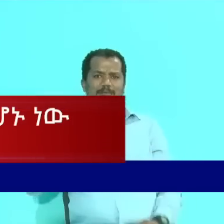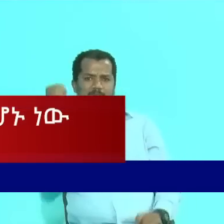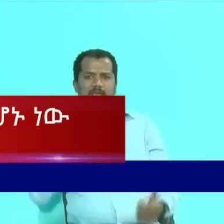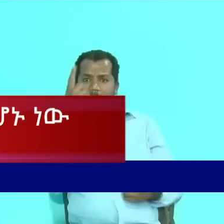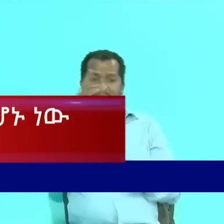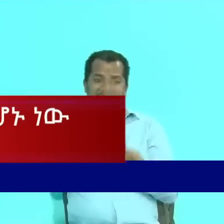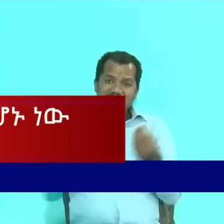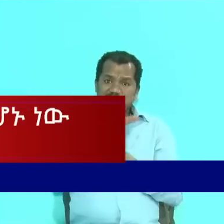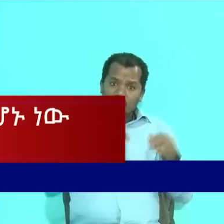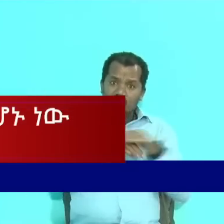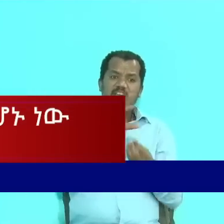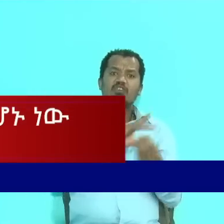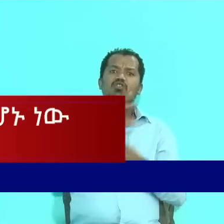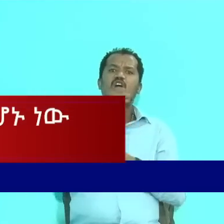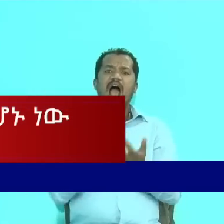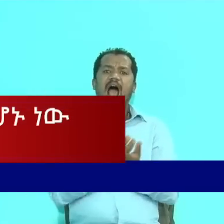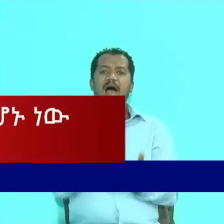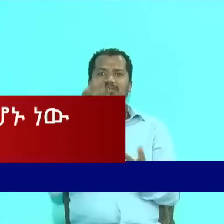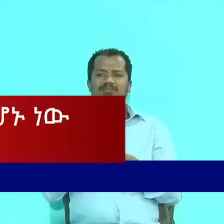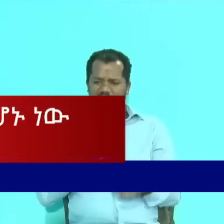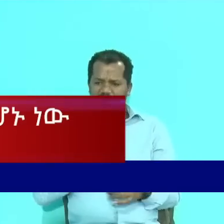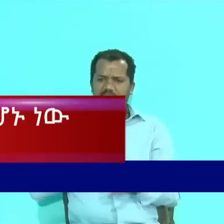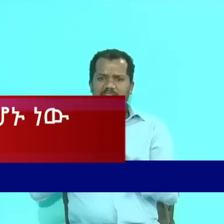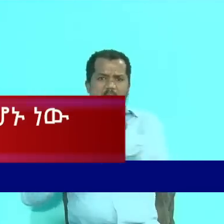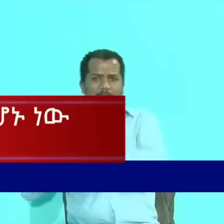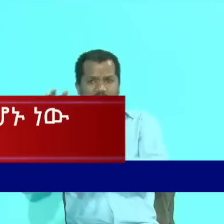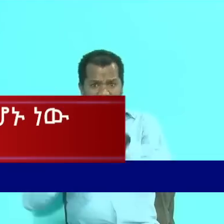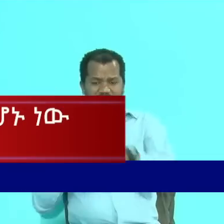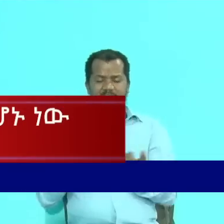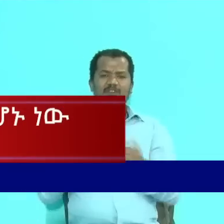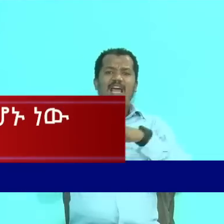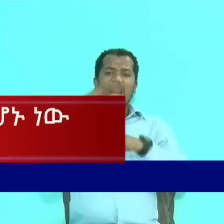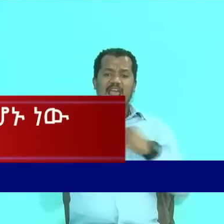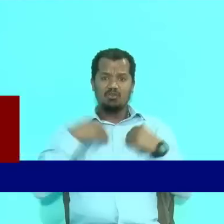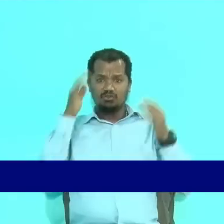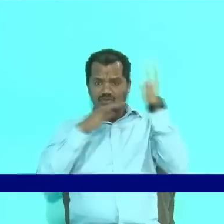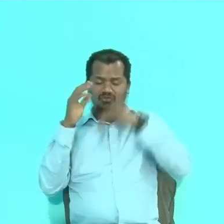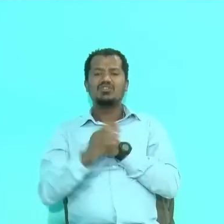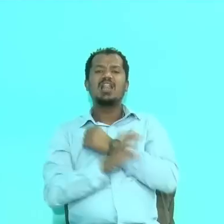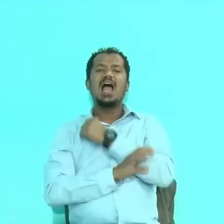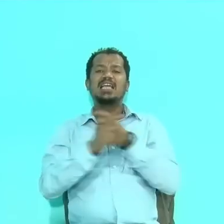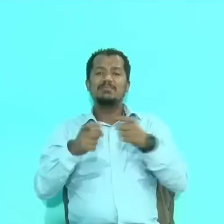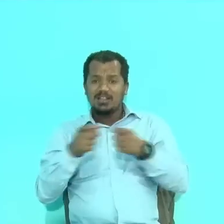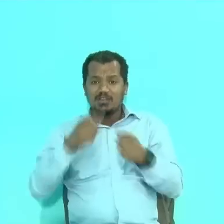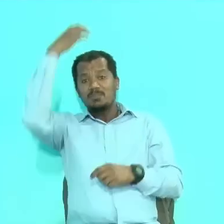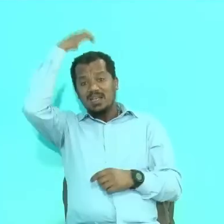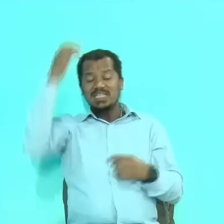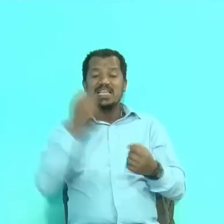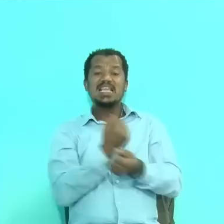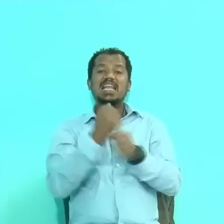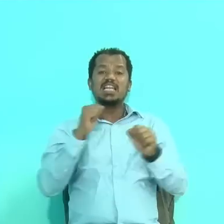ክልል ውስጥ እንኳን የክልሉን ሀብት የመሻማት ፍላጎት፣ ከላይ የጠቀስኩት አይነት ችግሮች ያሉበትን ሀገር የሚያስተዳድሩ መንግስታት